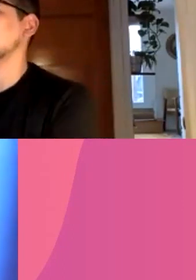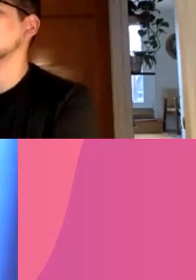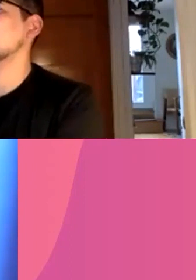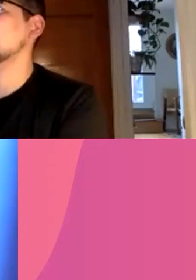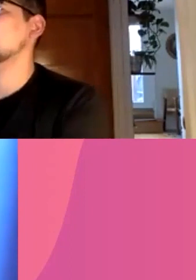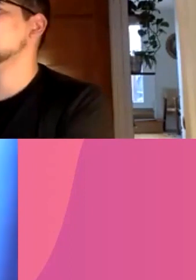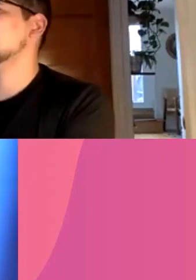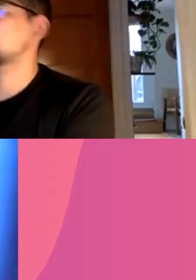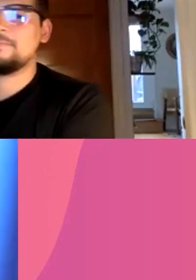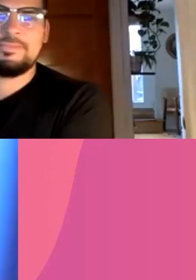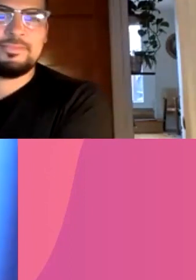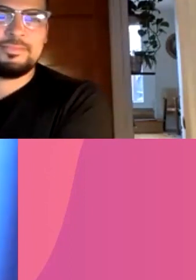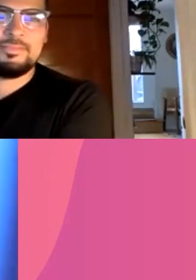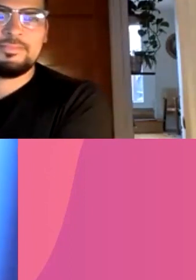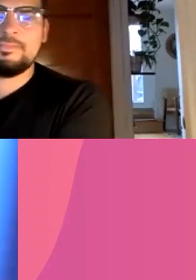Merci.